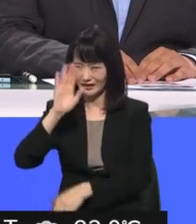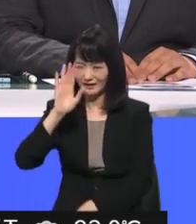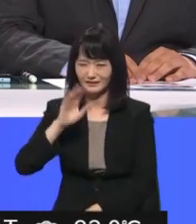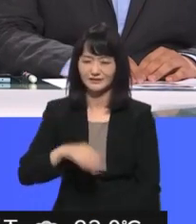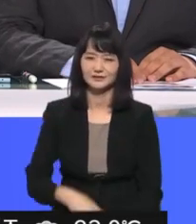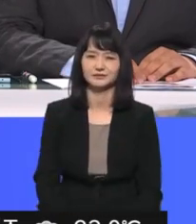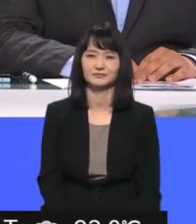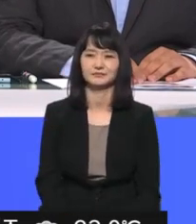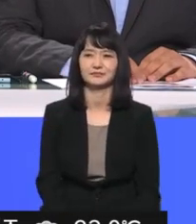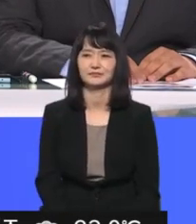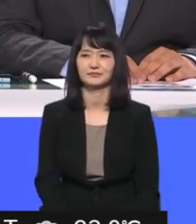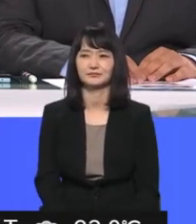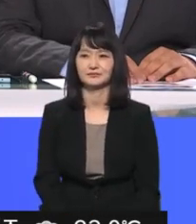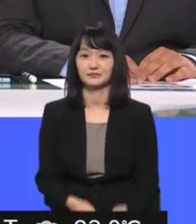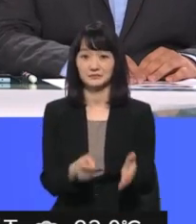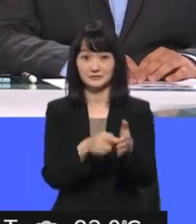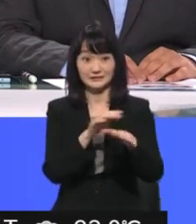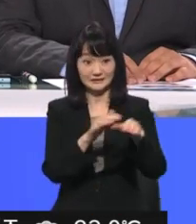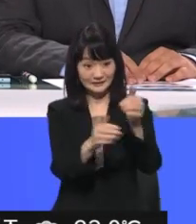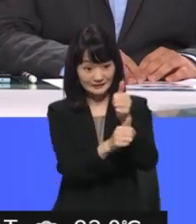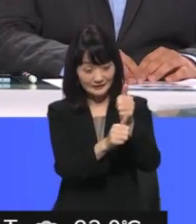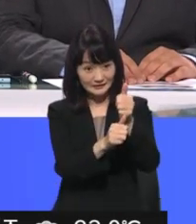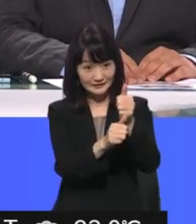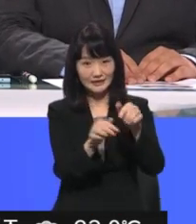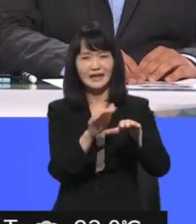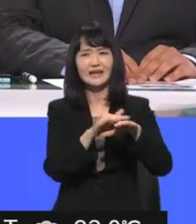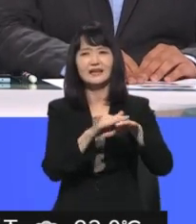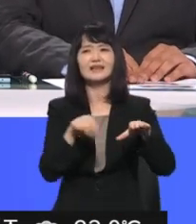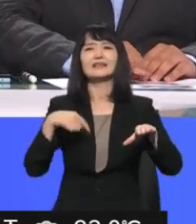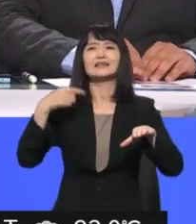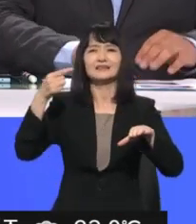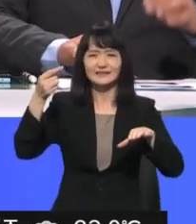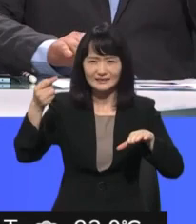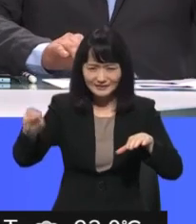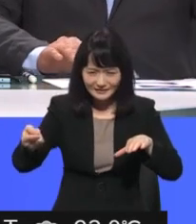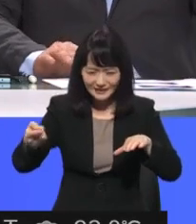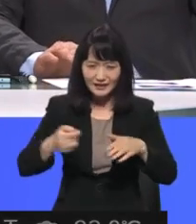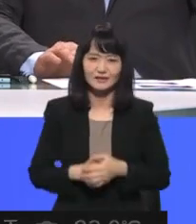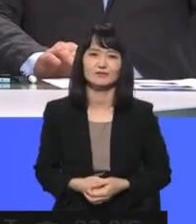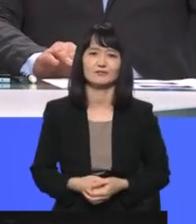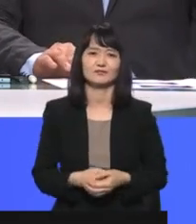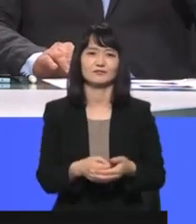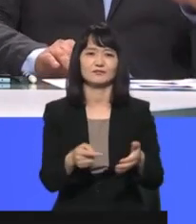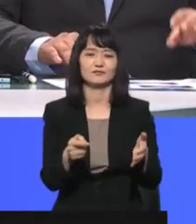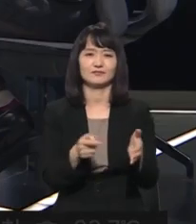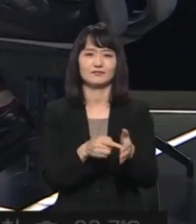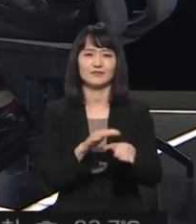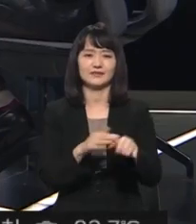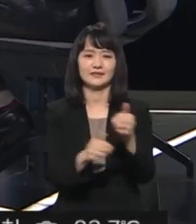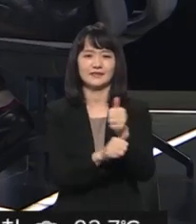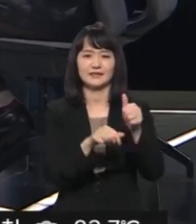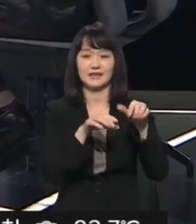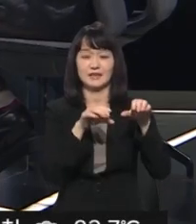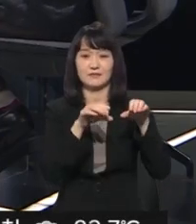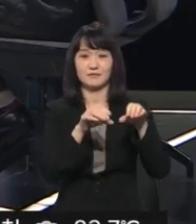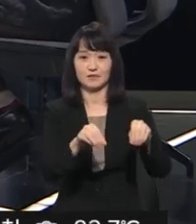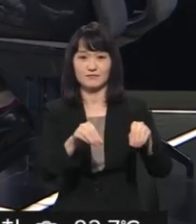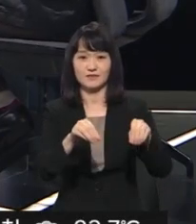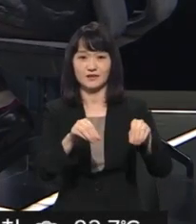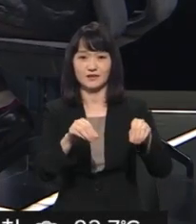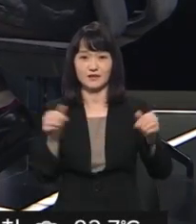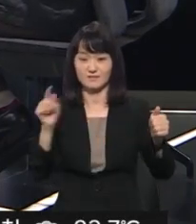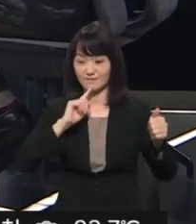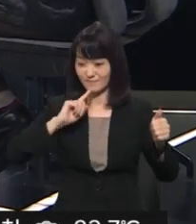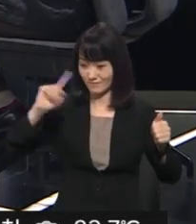그럴 거에요 bd 실수 밤에 또 같이 그려져 있는 될까 염려 카아 빵을 해서 돌아보세요 엄마 뭔데 내가 타고 이제